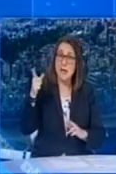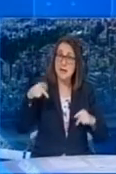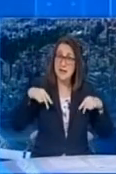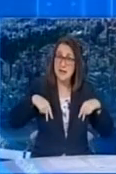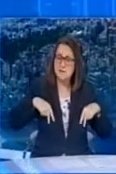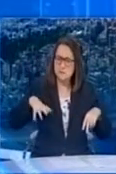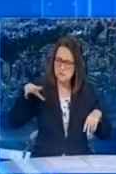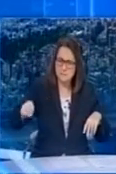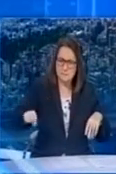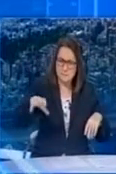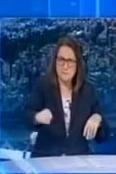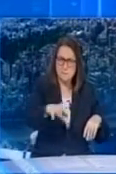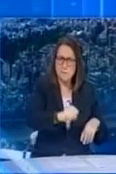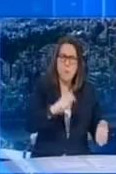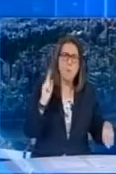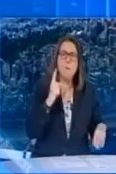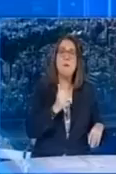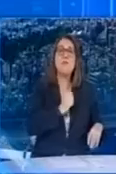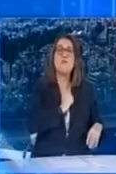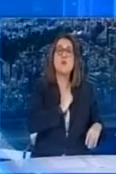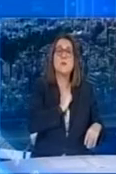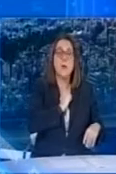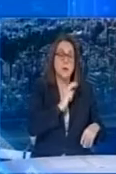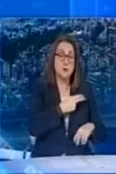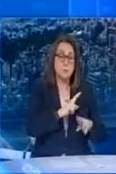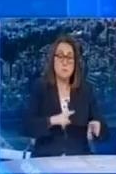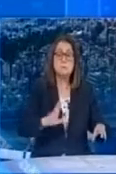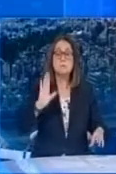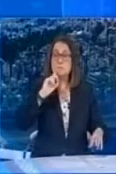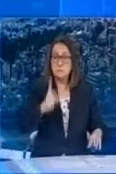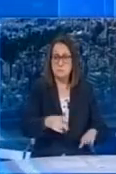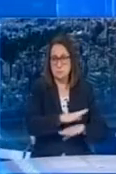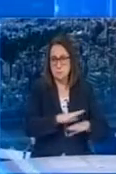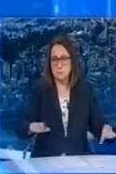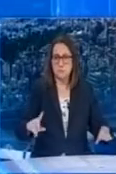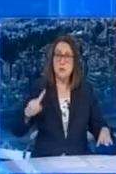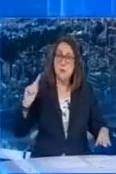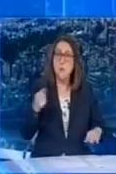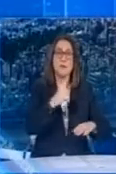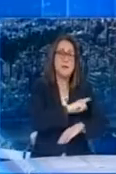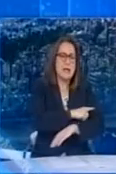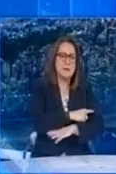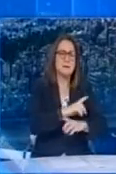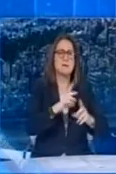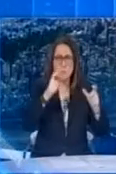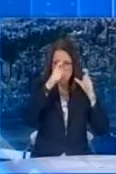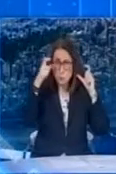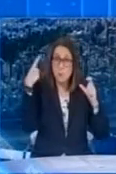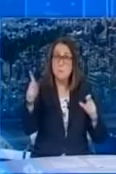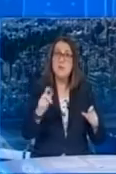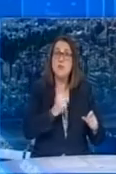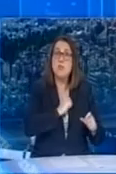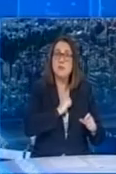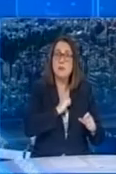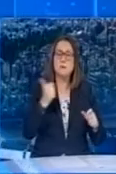επίταξε όλες τις ιδιωτικές ΜΕΘ ανά τη χώρα, αλλά και όλο το ανθρώπινο δυναμικό τους. Αυτά τα λέω